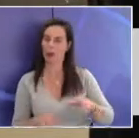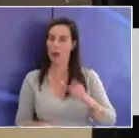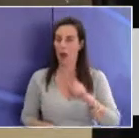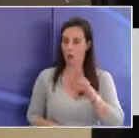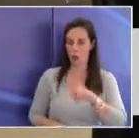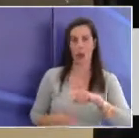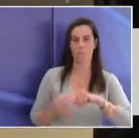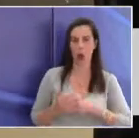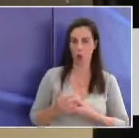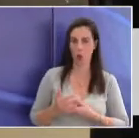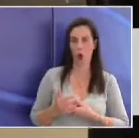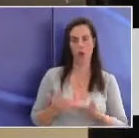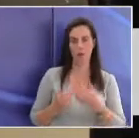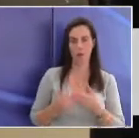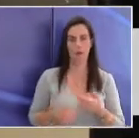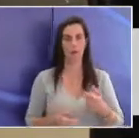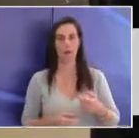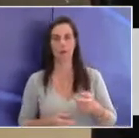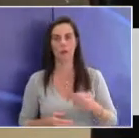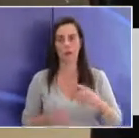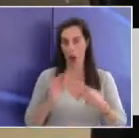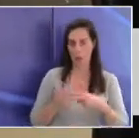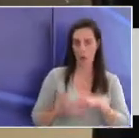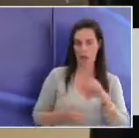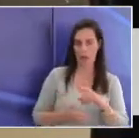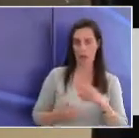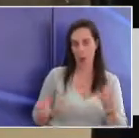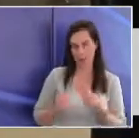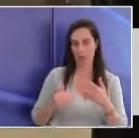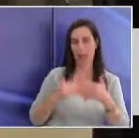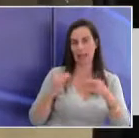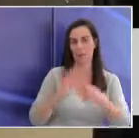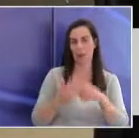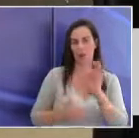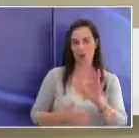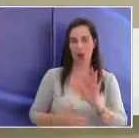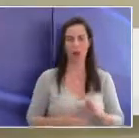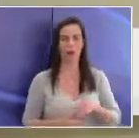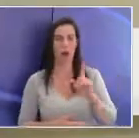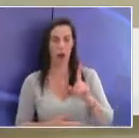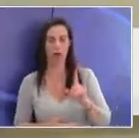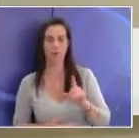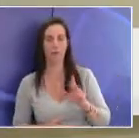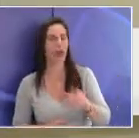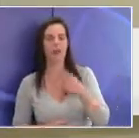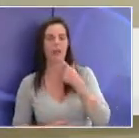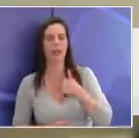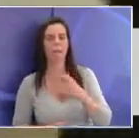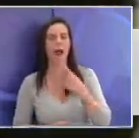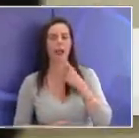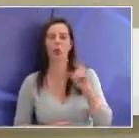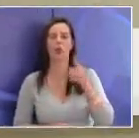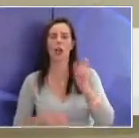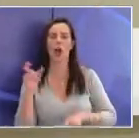לכם מטרות מסוימות. אני אומרת שהיום... והפוליטיקאים הם האמצעי לקדם את המטרות האלה. נכון, אבל בעמדה... תגידי לי, מה יגידו